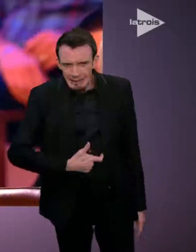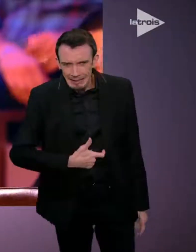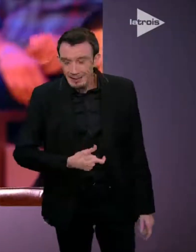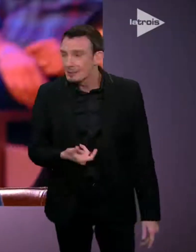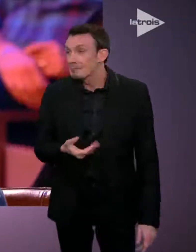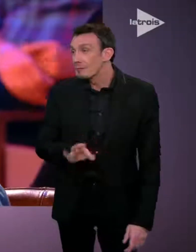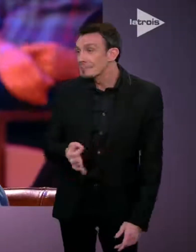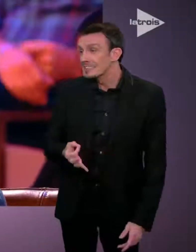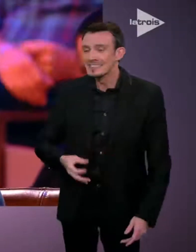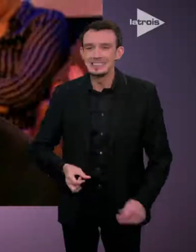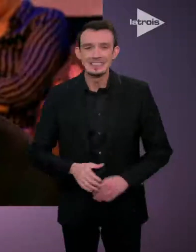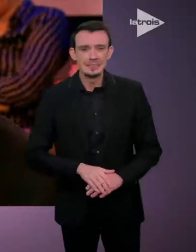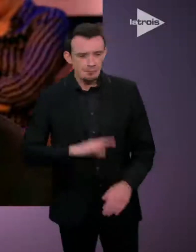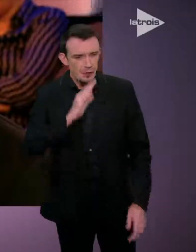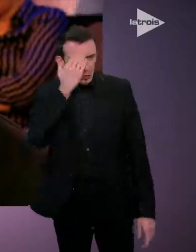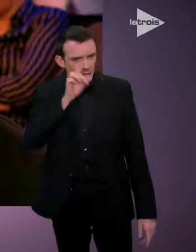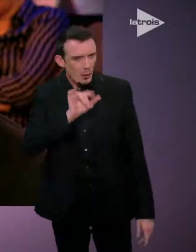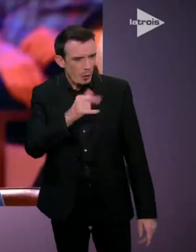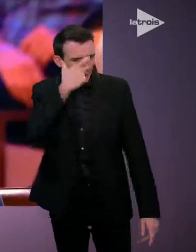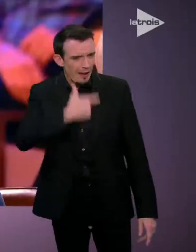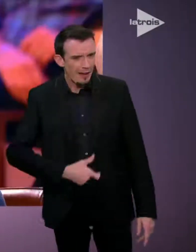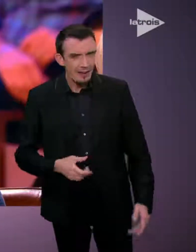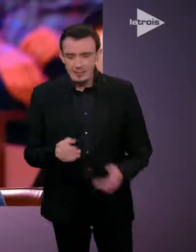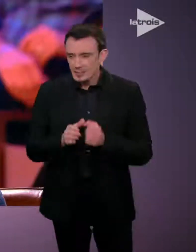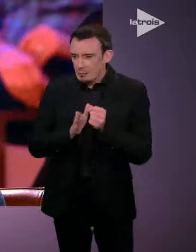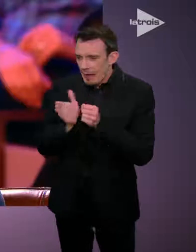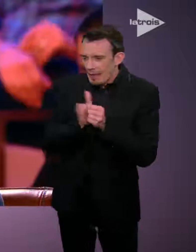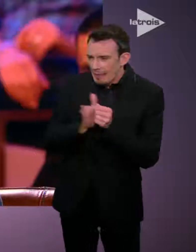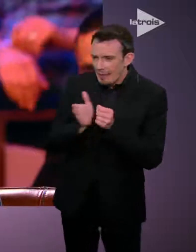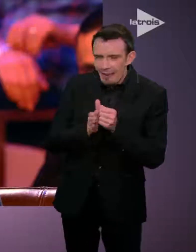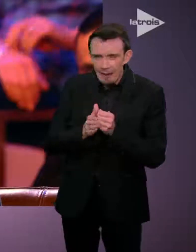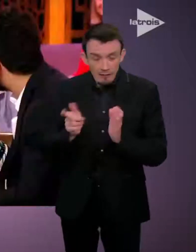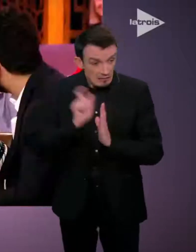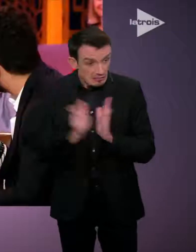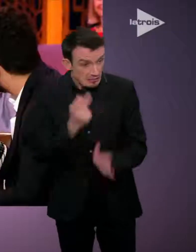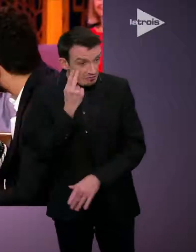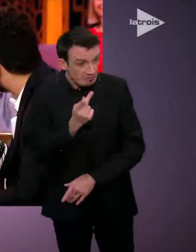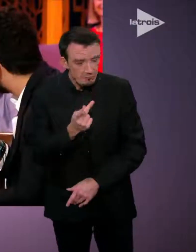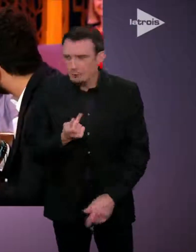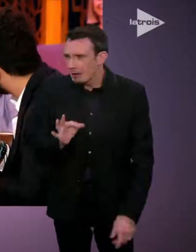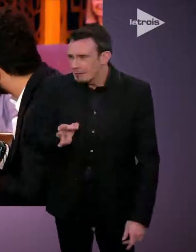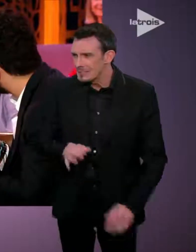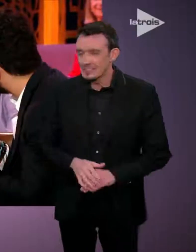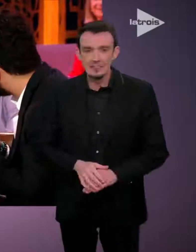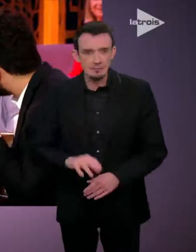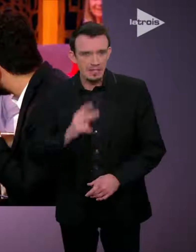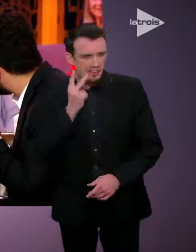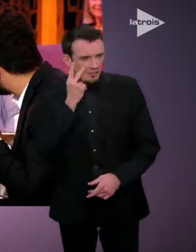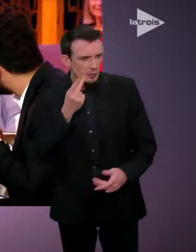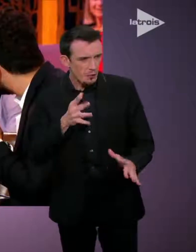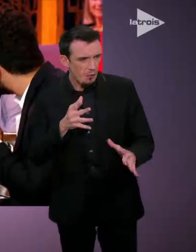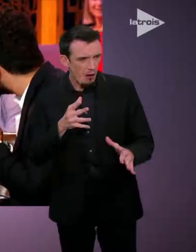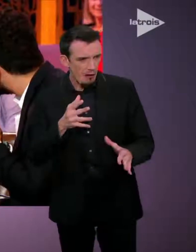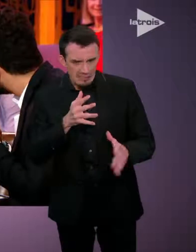ouais ? tu connais quoi avec moi, par exemple ? Aladdin. T'as vu Aladdin ? C'est énorme. Mais tu l'as vu avec les